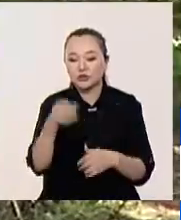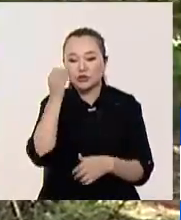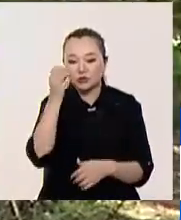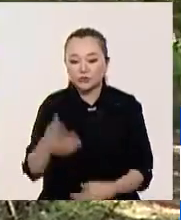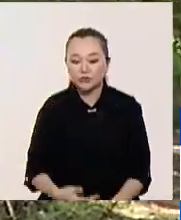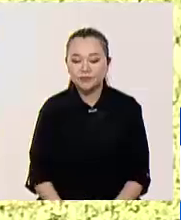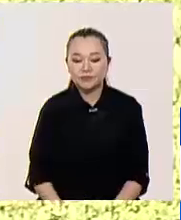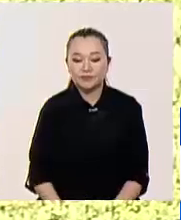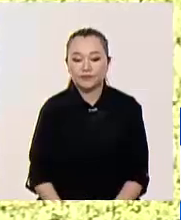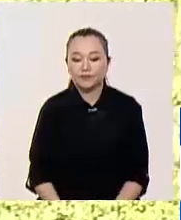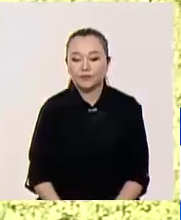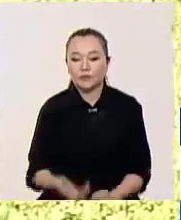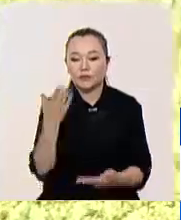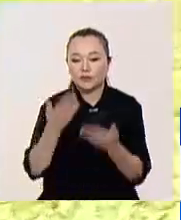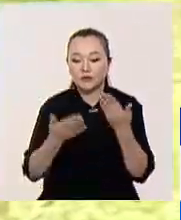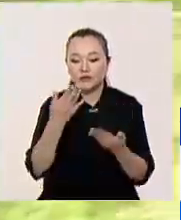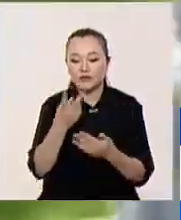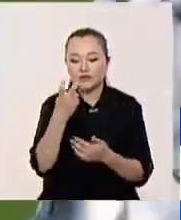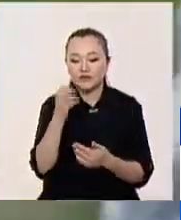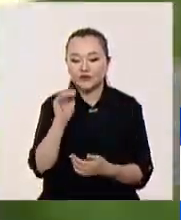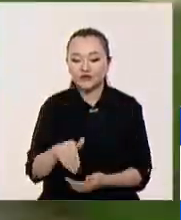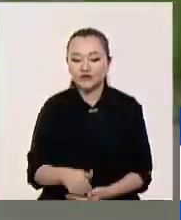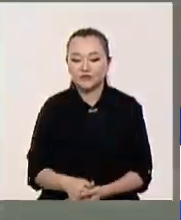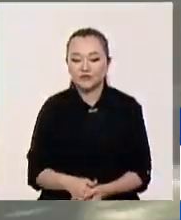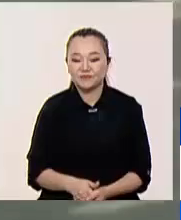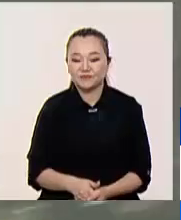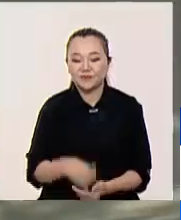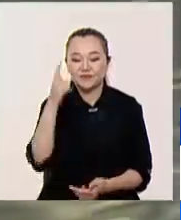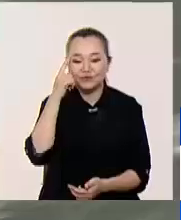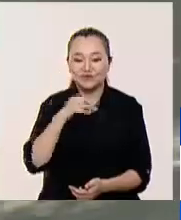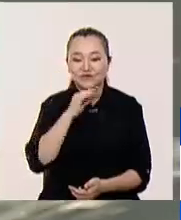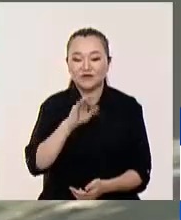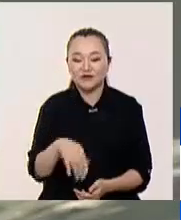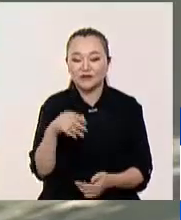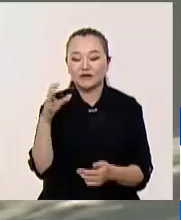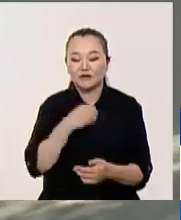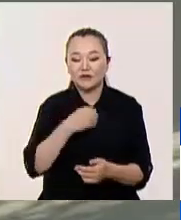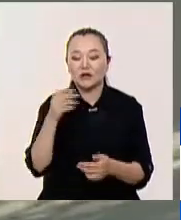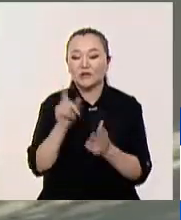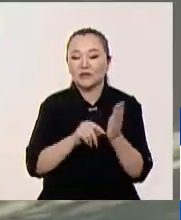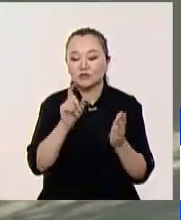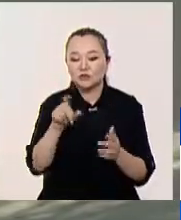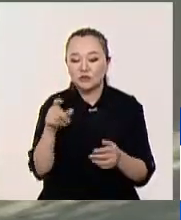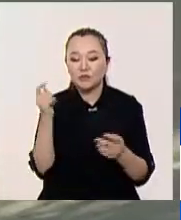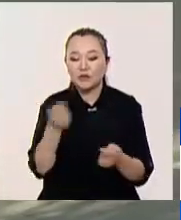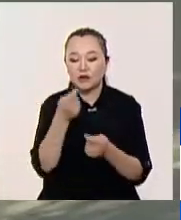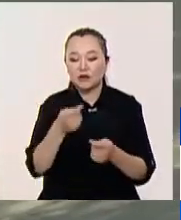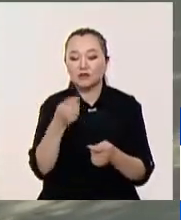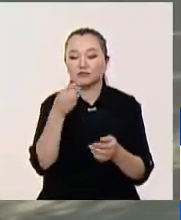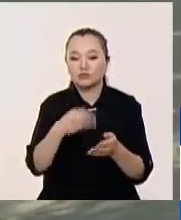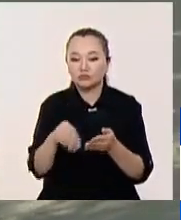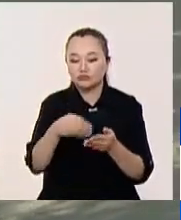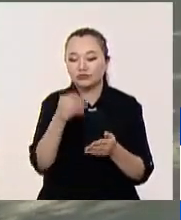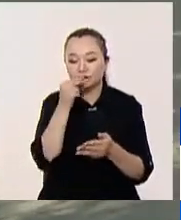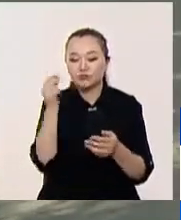разумными. Наверное, 200 тысяч. Думаю, хватит. У пенсионеров мало забот. Продукты